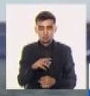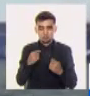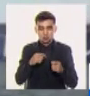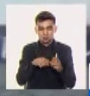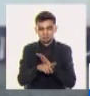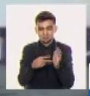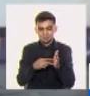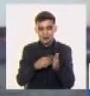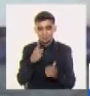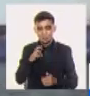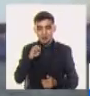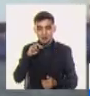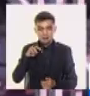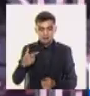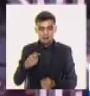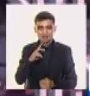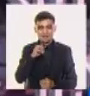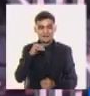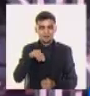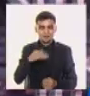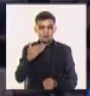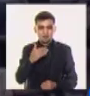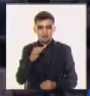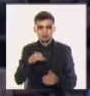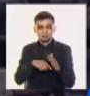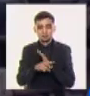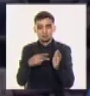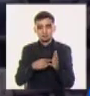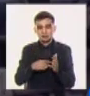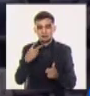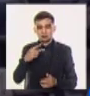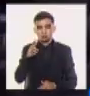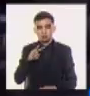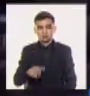бюджете Казахстана на этот год стоимость нефти заложена на уровне 20